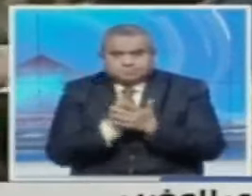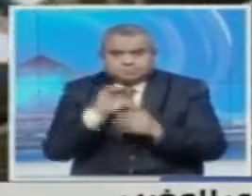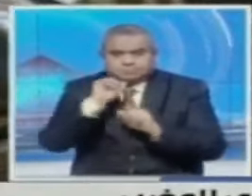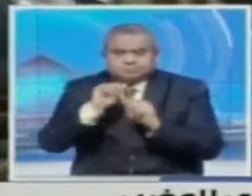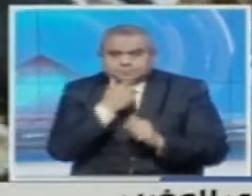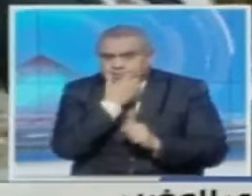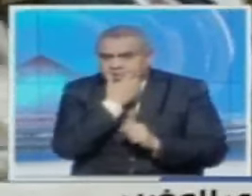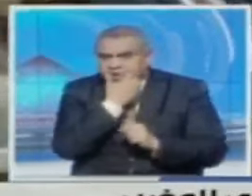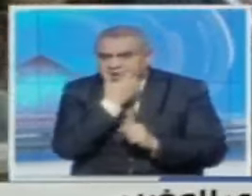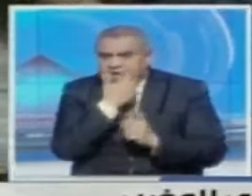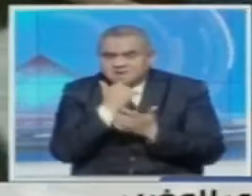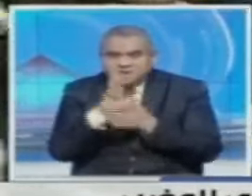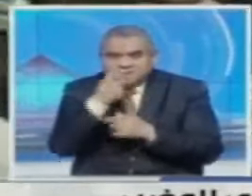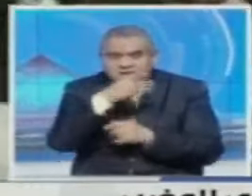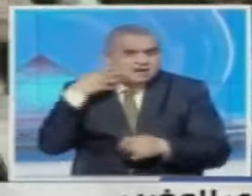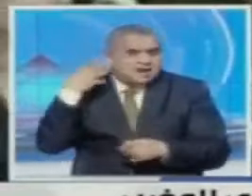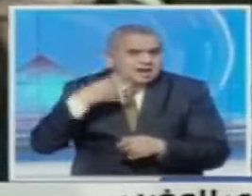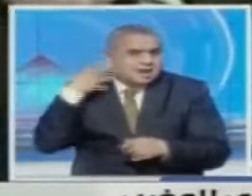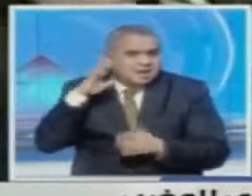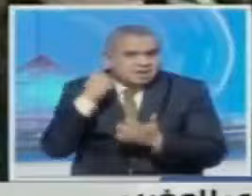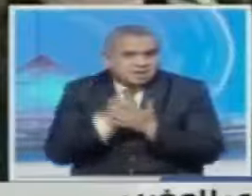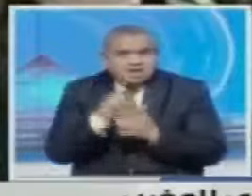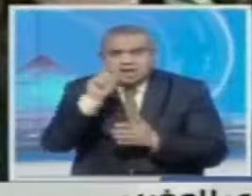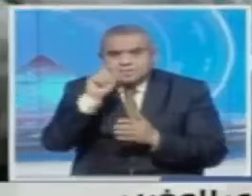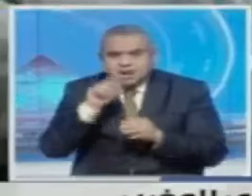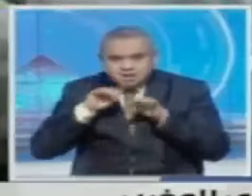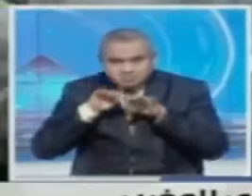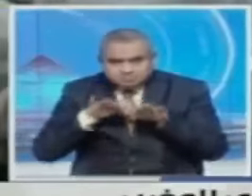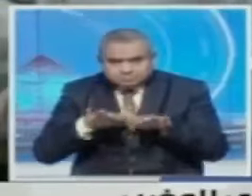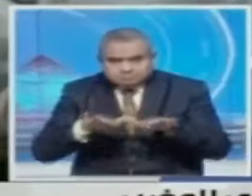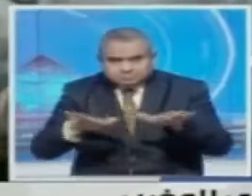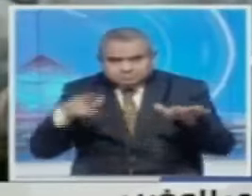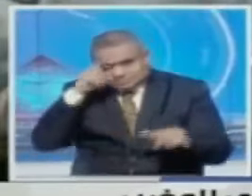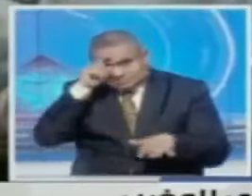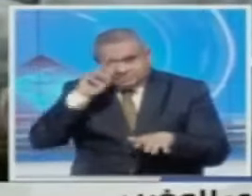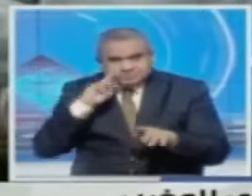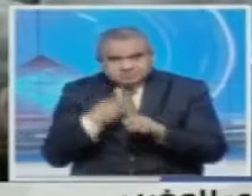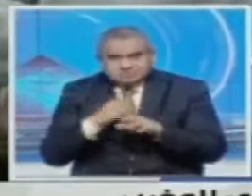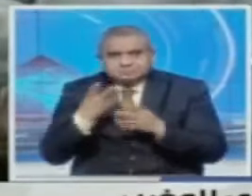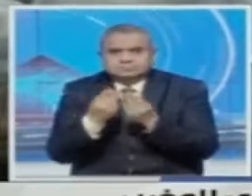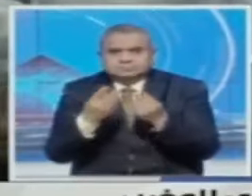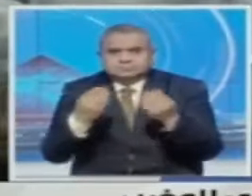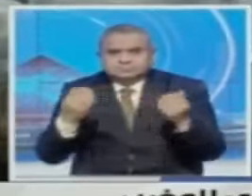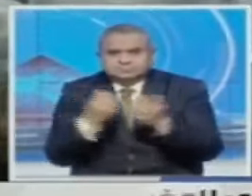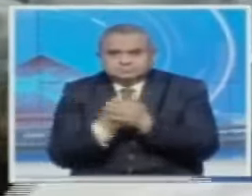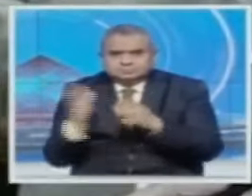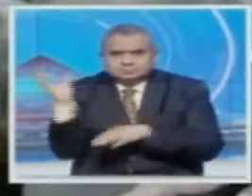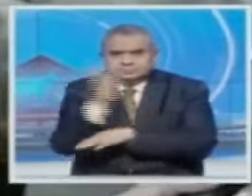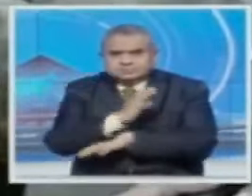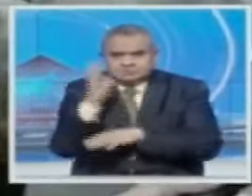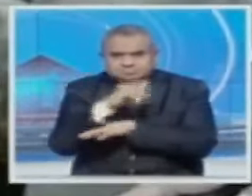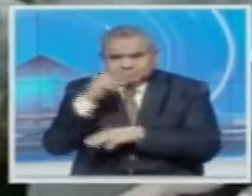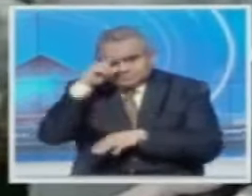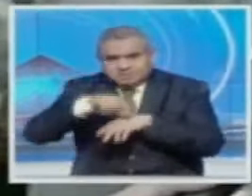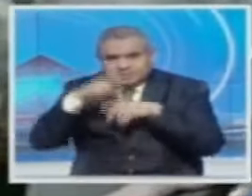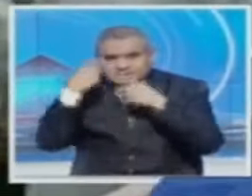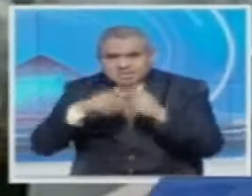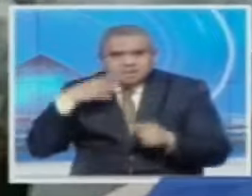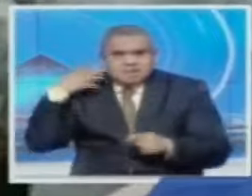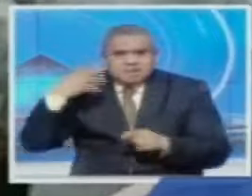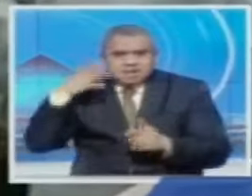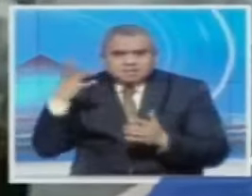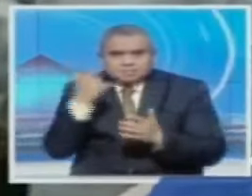وأيضا دولة ليبيا من خلال العاصفة الكبيرة التي دمرت العديد من المناطق أيضا في ليبيا.